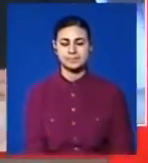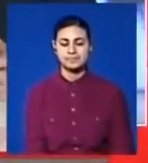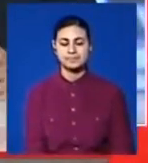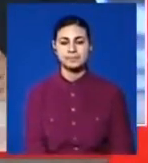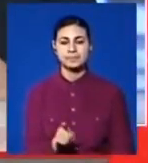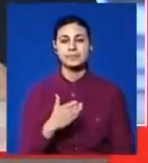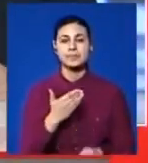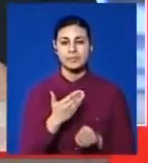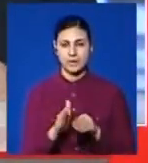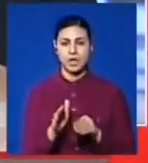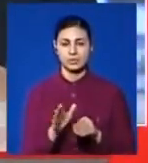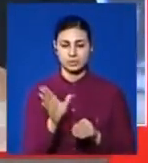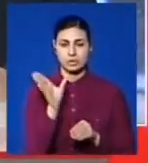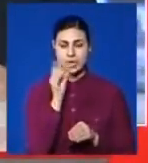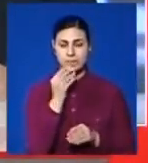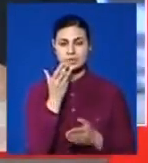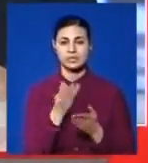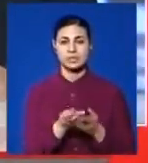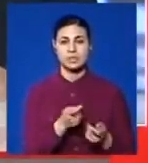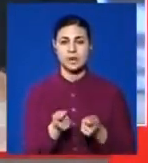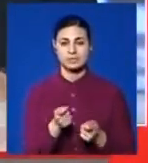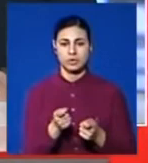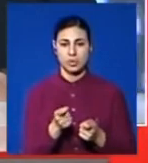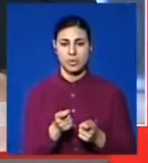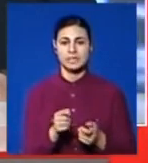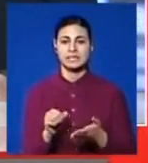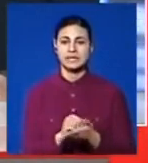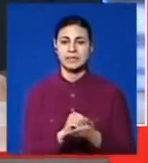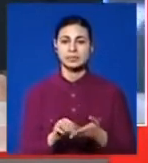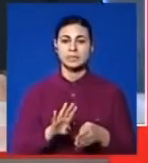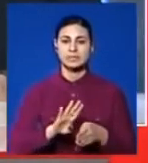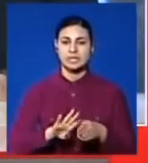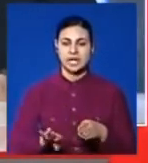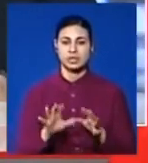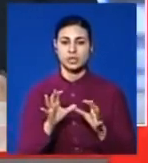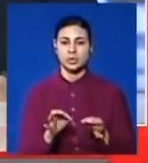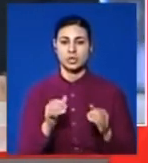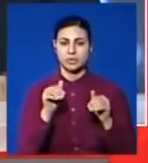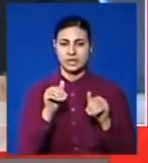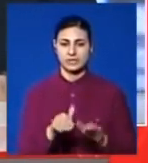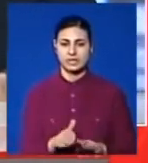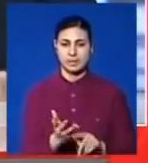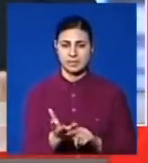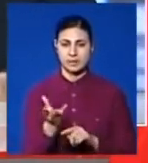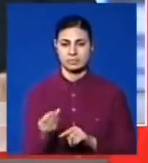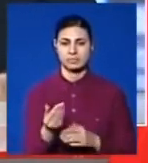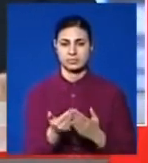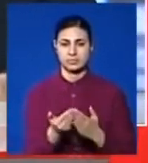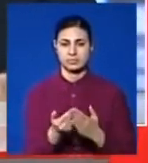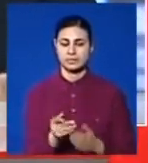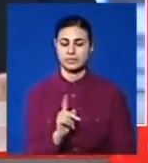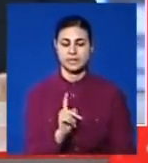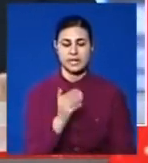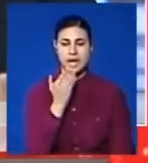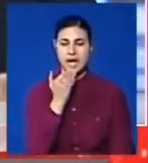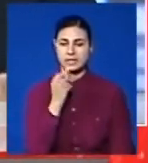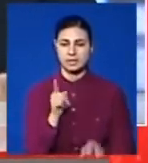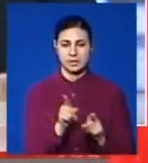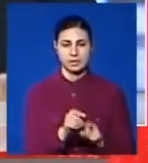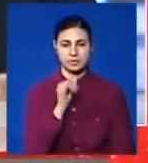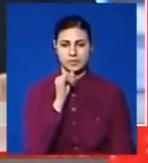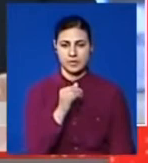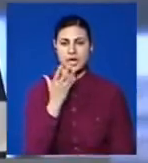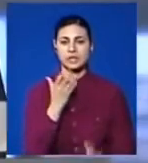ადგილობრივი გარეშე. სხვა ადგილობრივი თვითმართველობას უფლება, რომ დასაბუთების გარეშე ან კონკრეტული გადაწყვეტილებით იანიჭებს? არა, მაპატიეთ, ესე მარტივად არ არის.